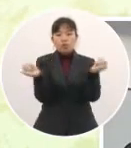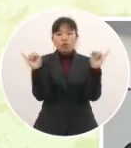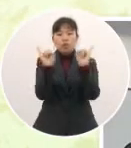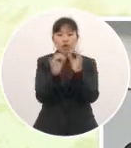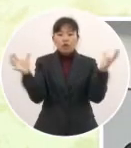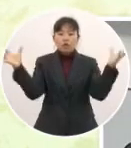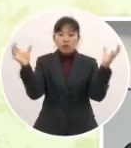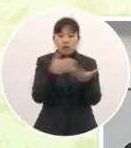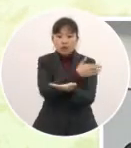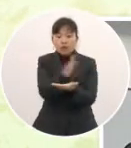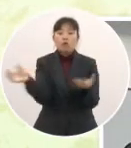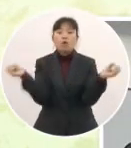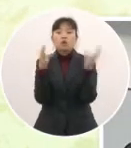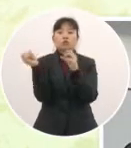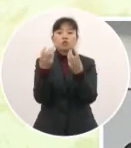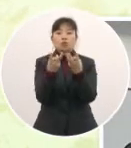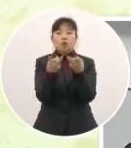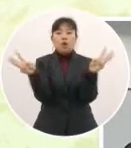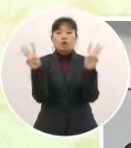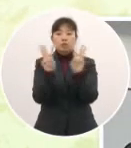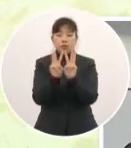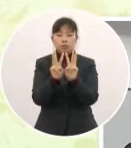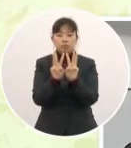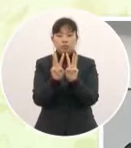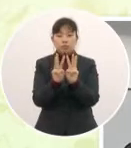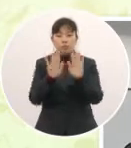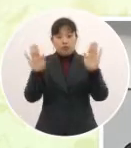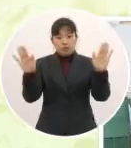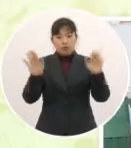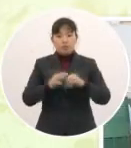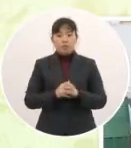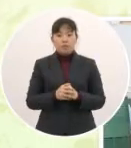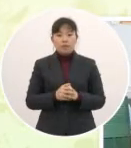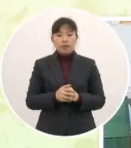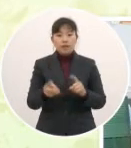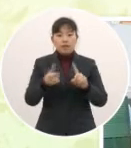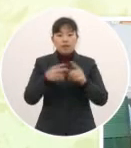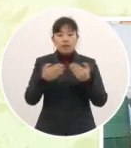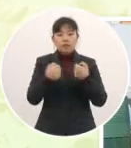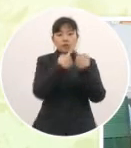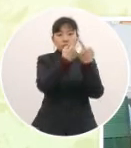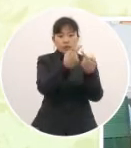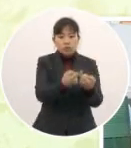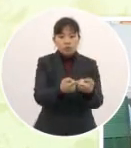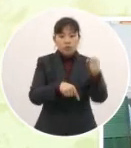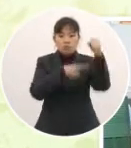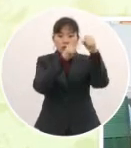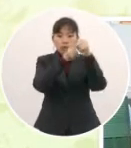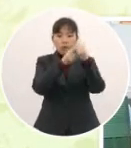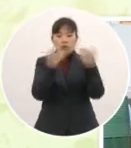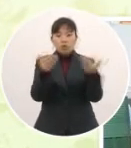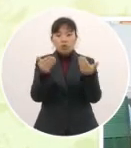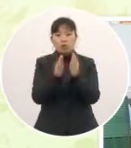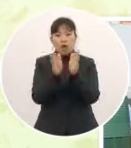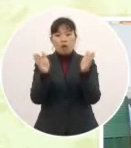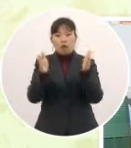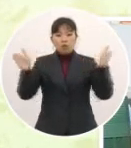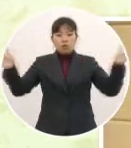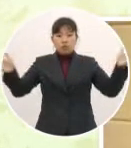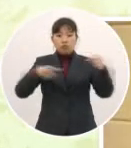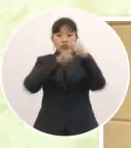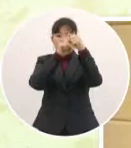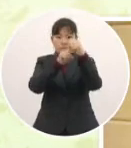くばらんに話し合うワークショップを開催したり、再就職に向けて 職業選択の幅を広げる